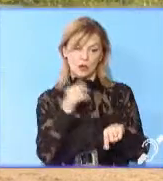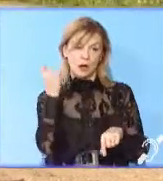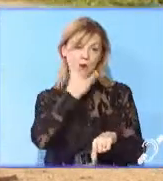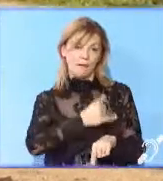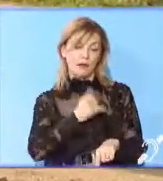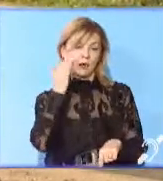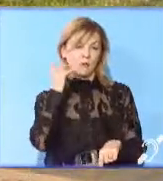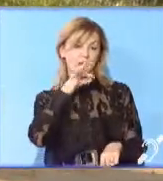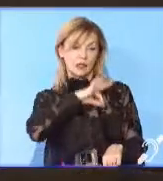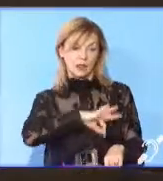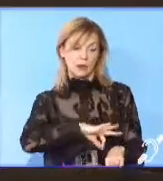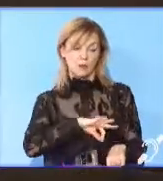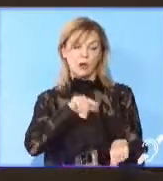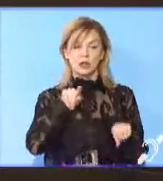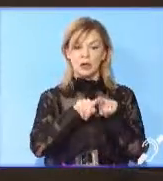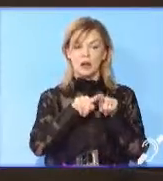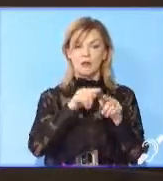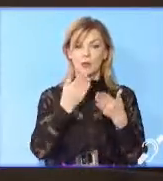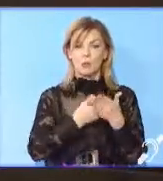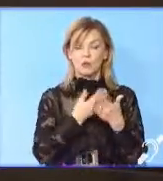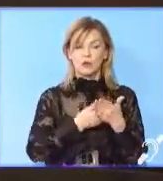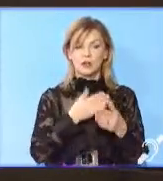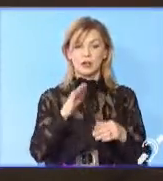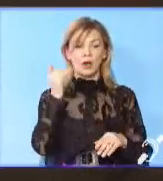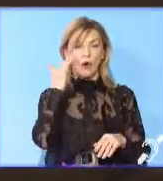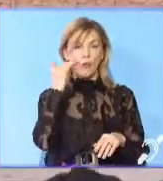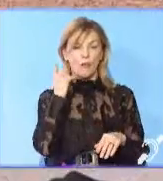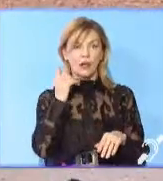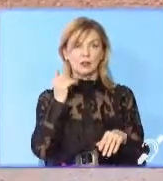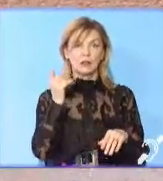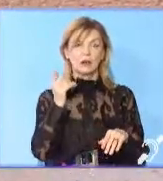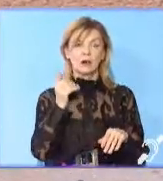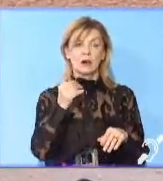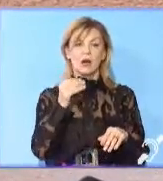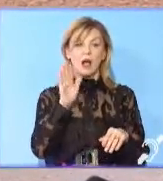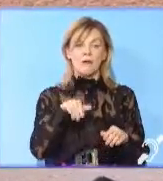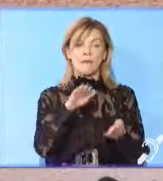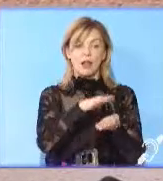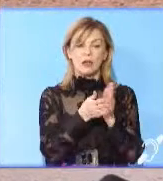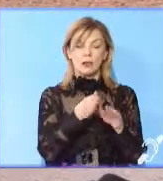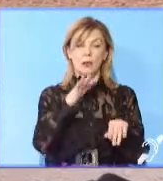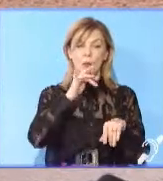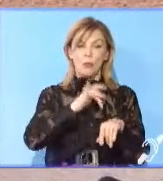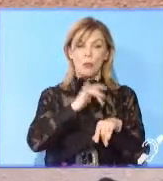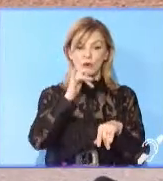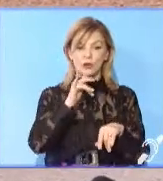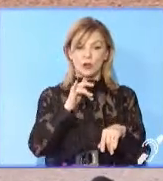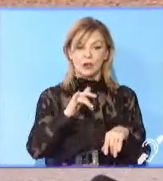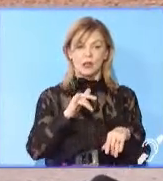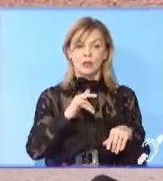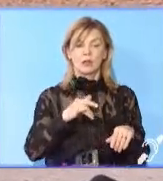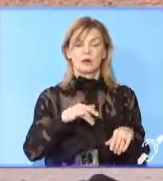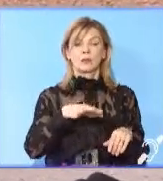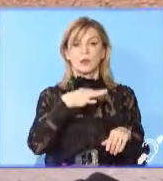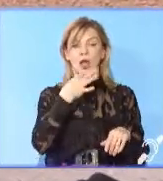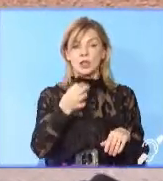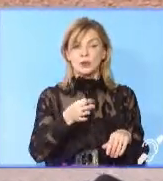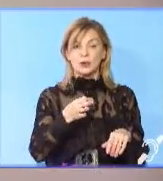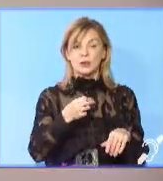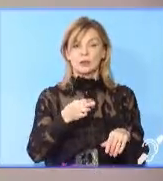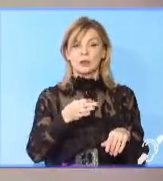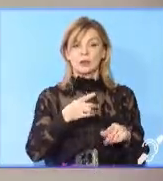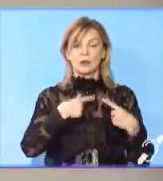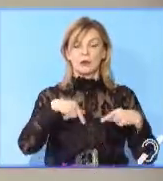nepoata, povestindu-ne ea că o fată găsi muște în sandviș. Ne-a spus așa, bă, la noi, la școală, găsesc copiii